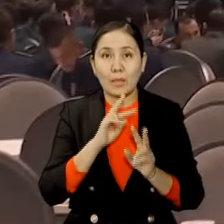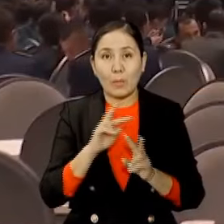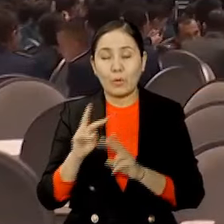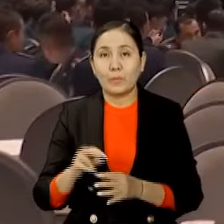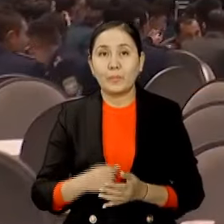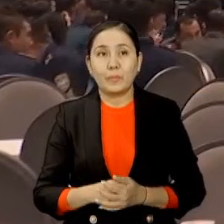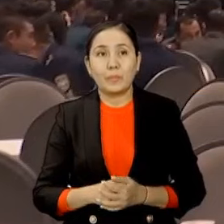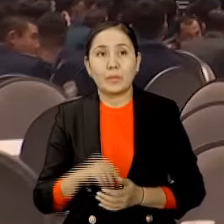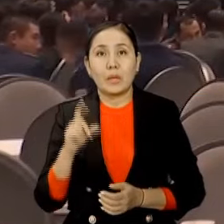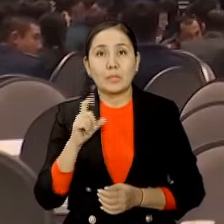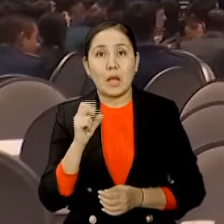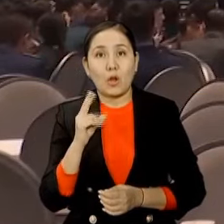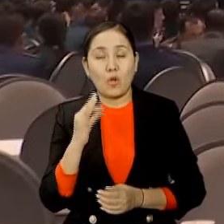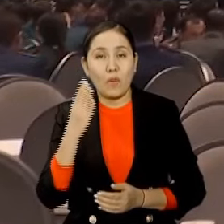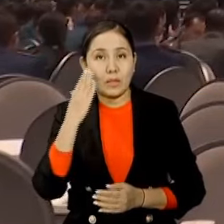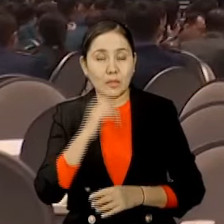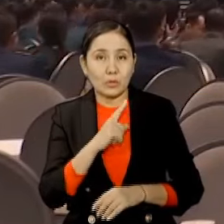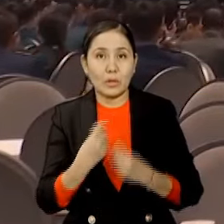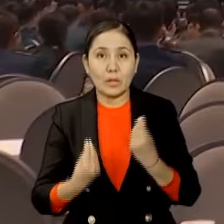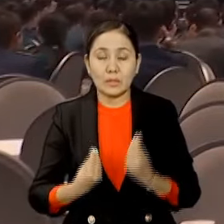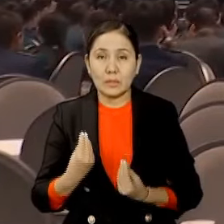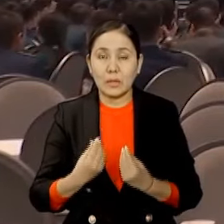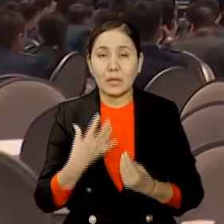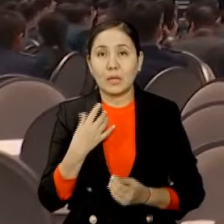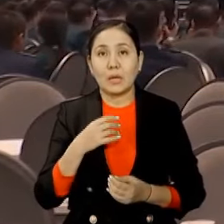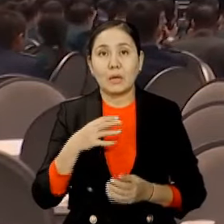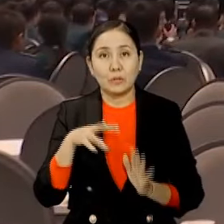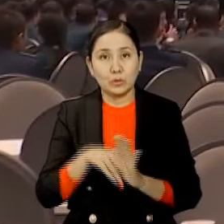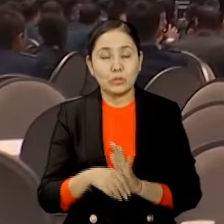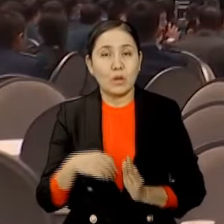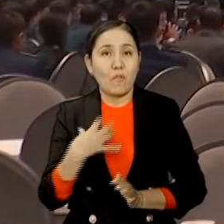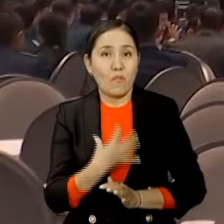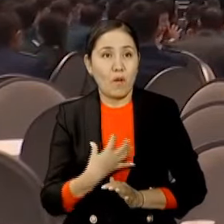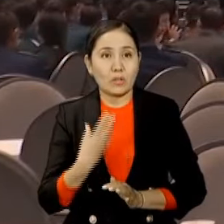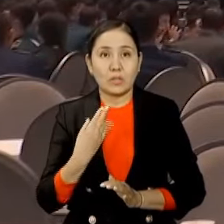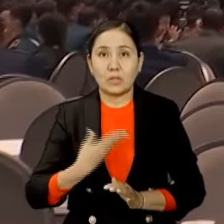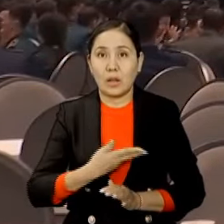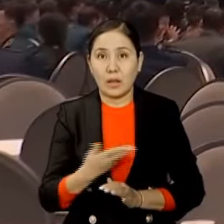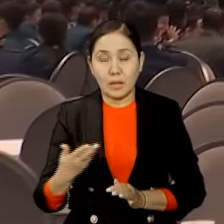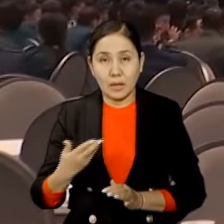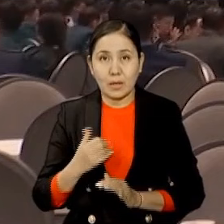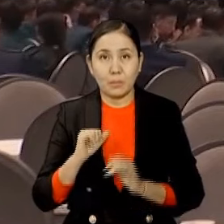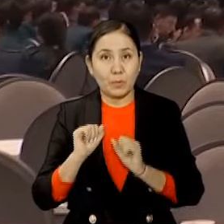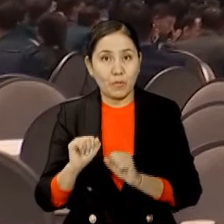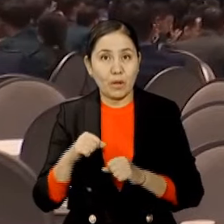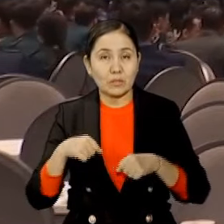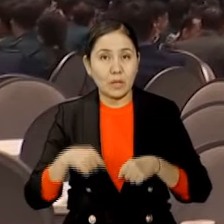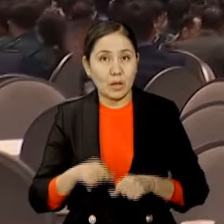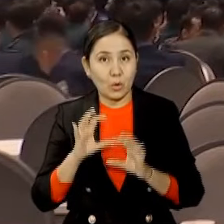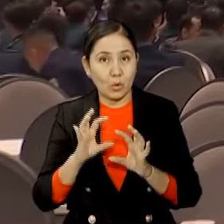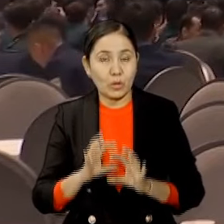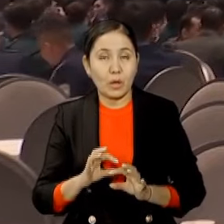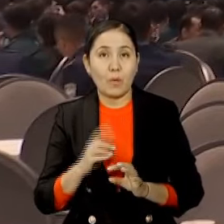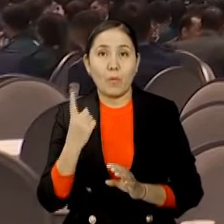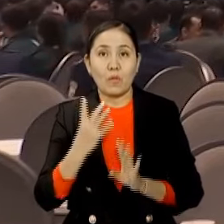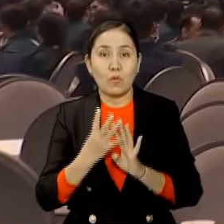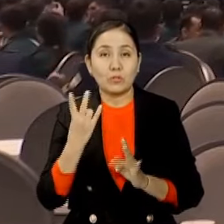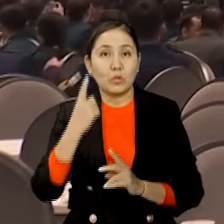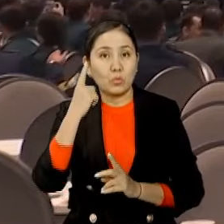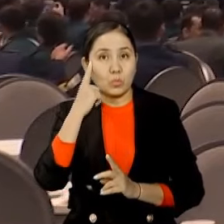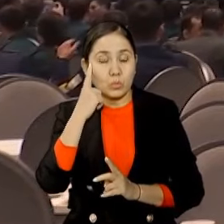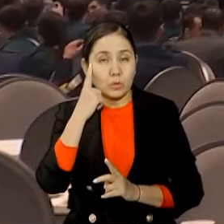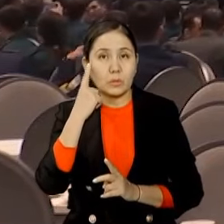игры, как «За Куват», интеллектуальные, они исключительно важны для сотрудников правоохранительных органов, поскольку они в первую очередь должны думать головой